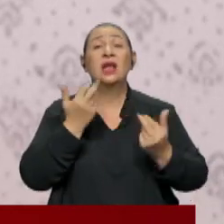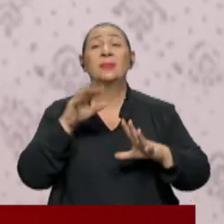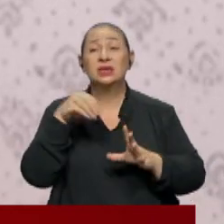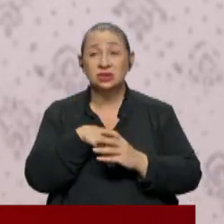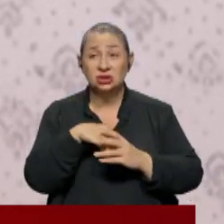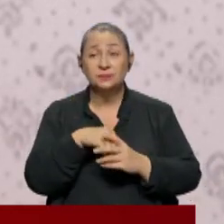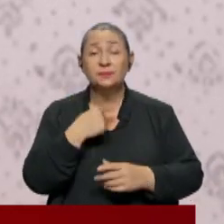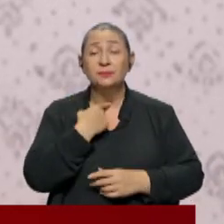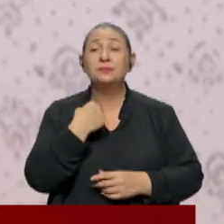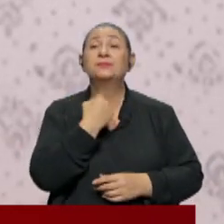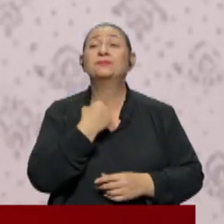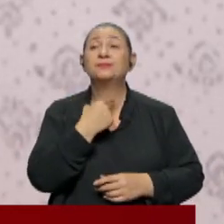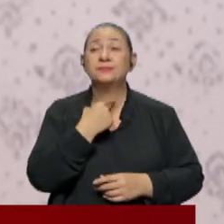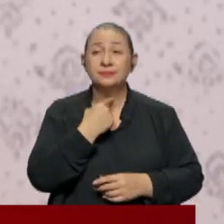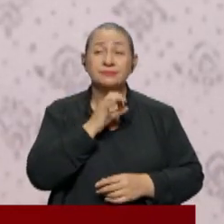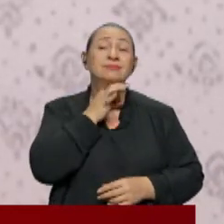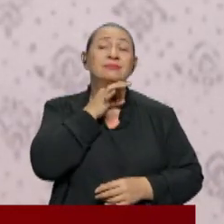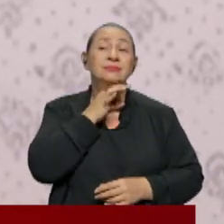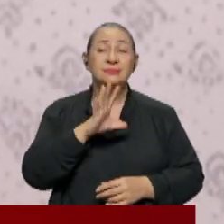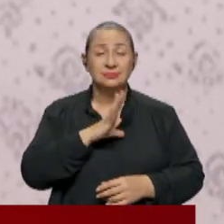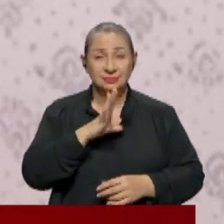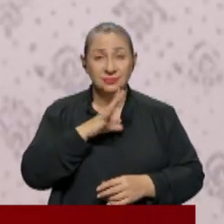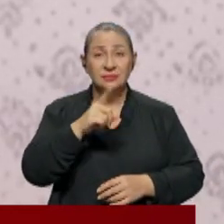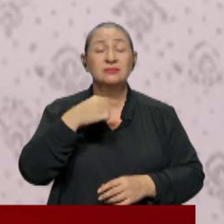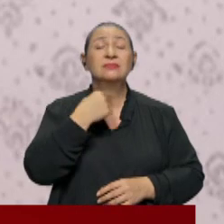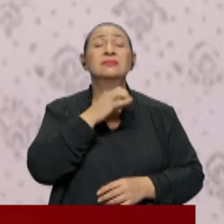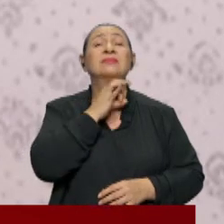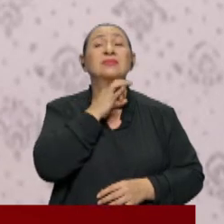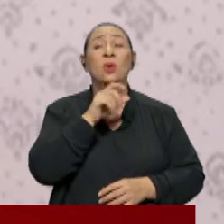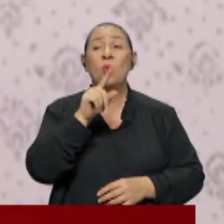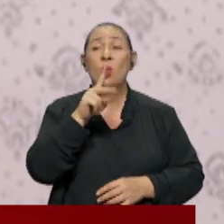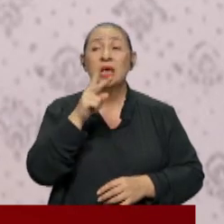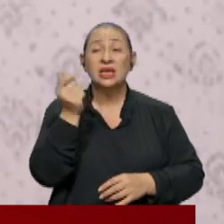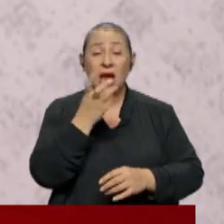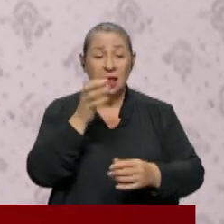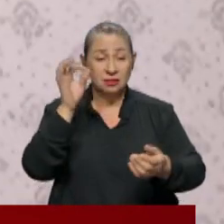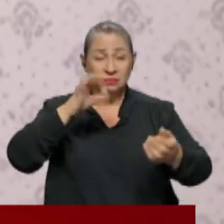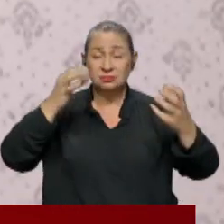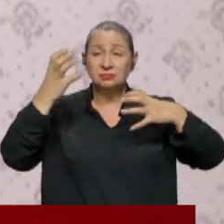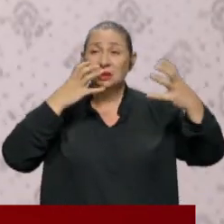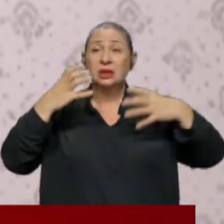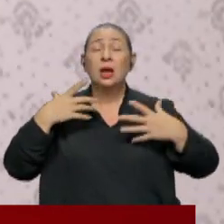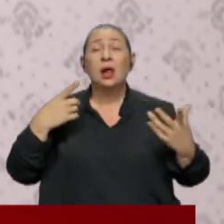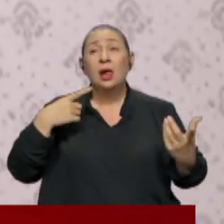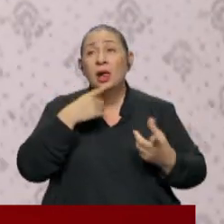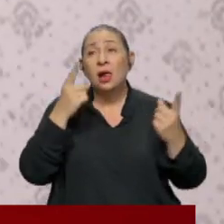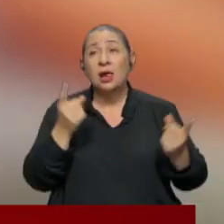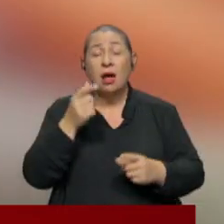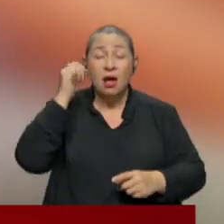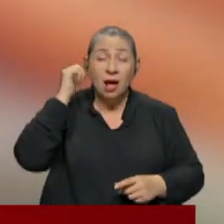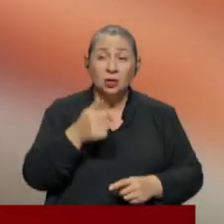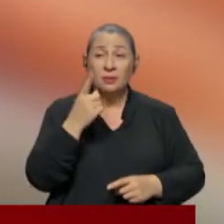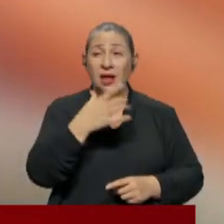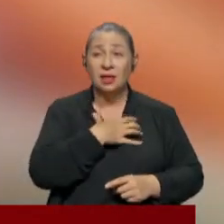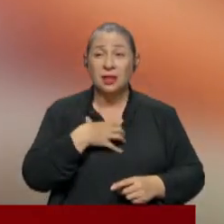için boğazı delindi. Şu anda boğazı delinmiş bir şekilde. 12 tane makine bağlı, dayanamıyor artık. Her gün bir